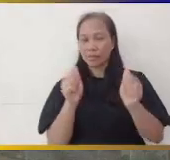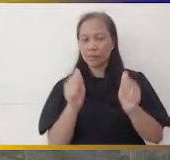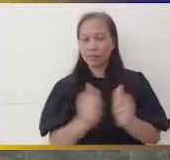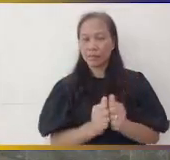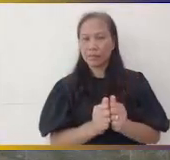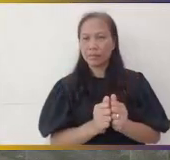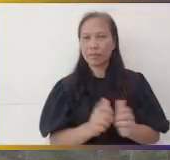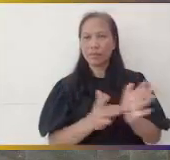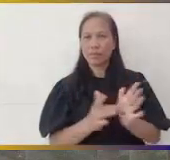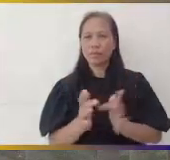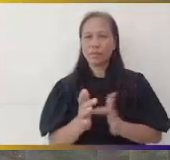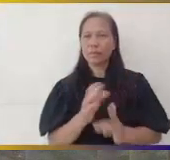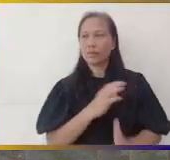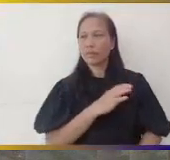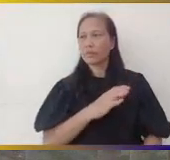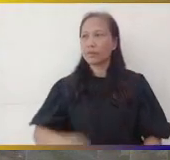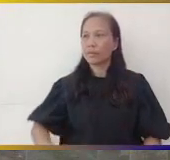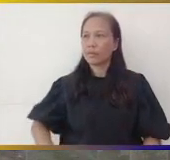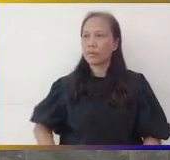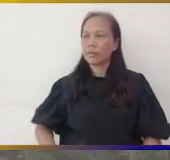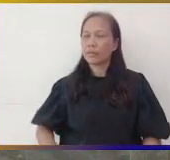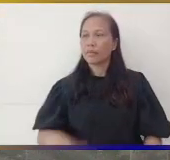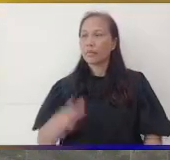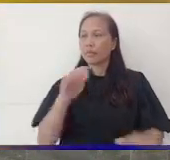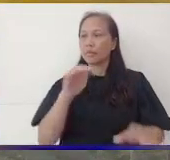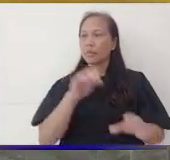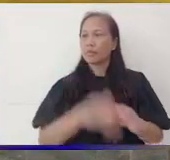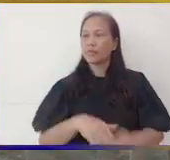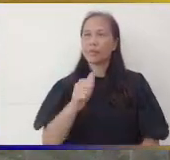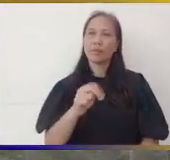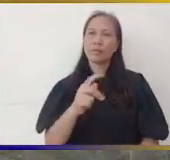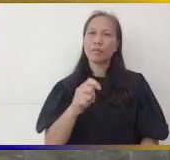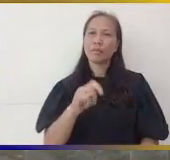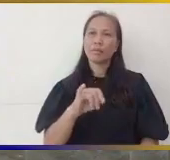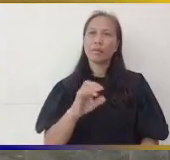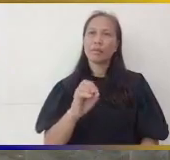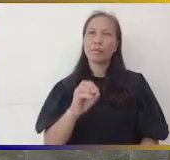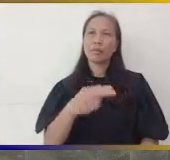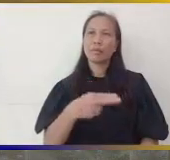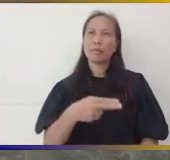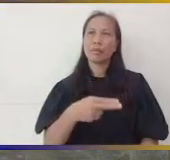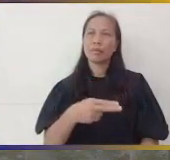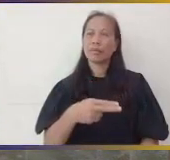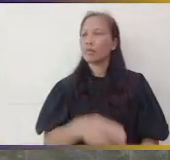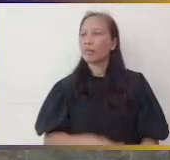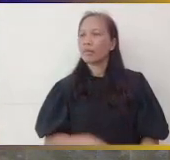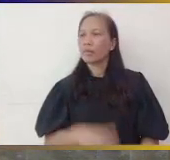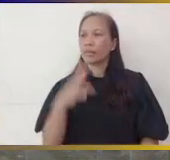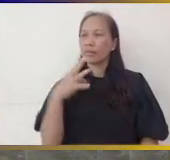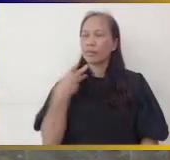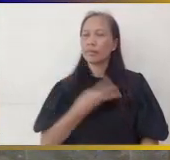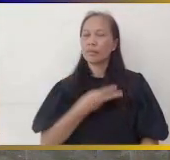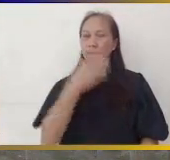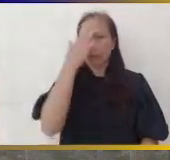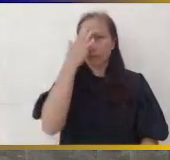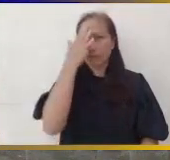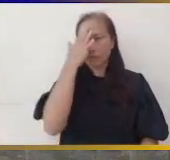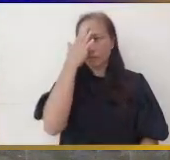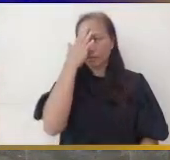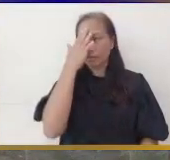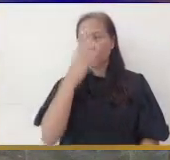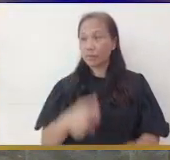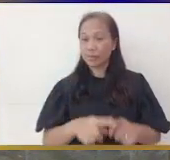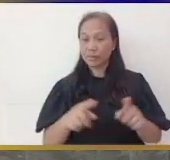Christians in antioch saka dahilanan na Kinikilala silang tagasunod ni Kristo you see very very Uh